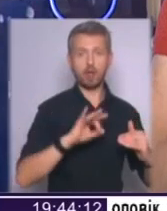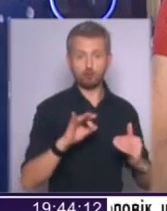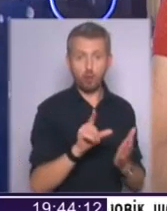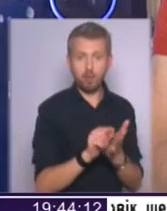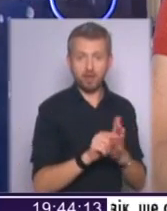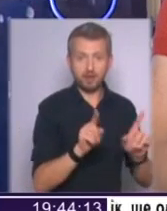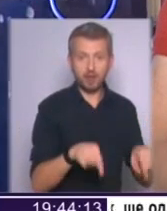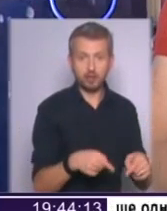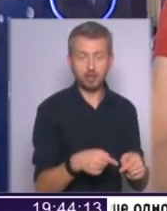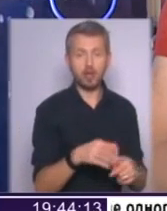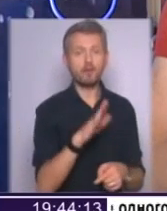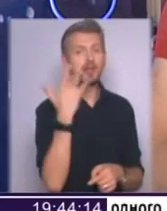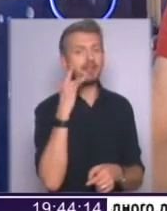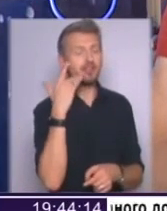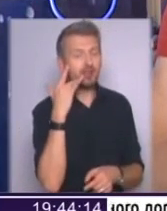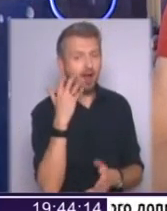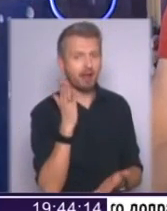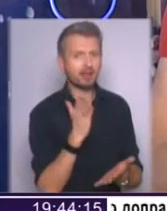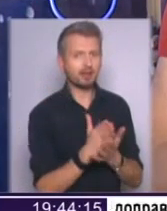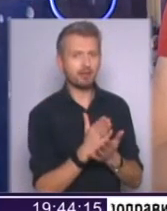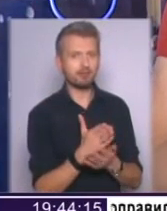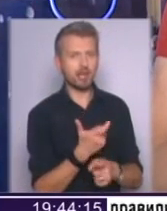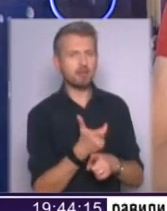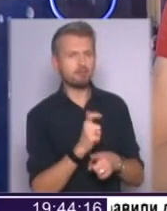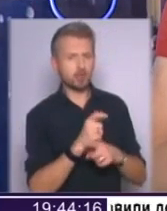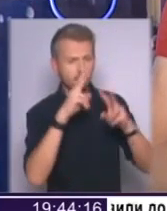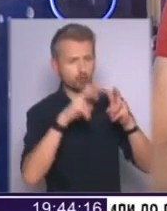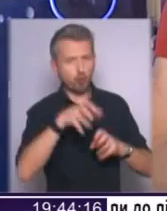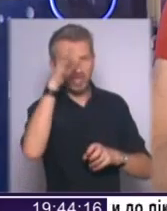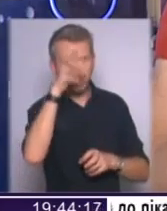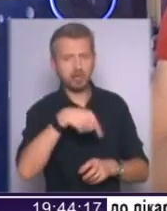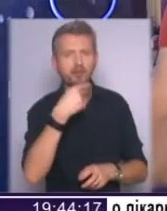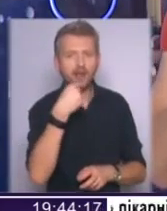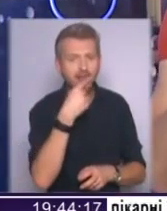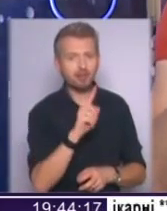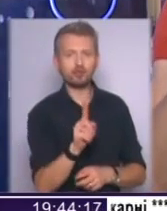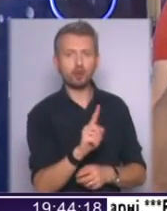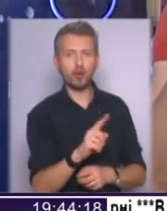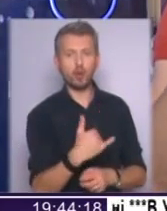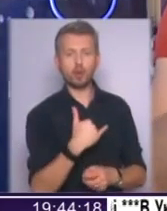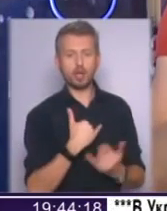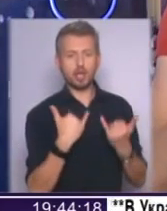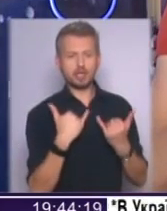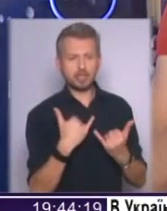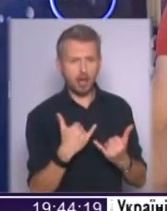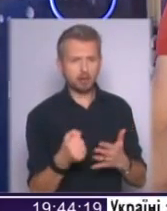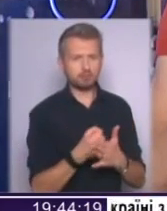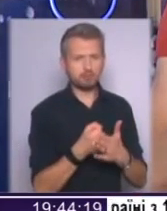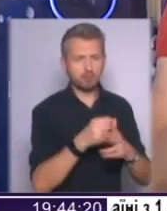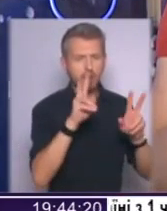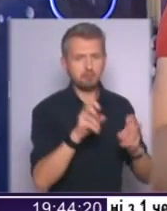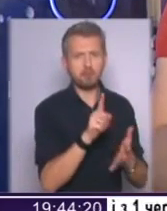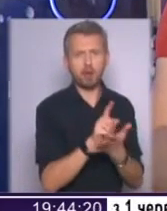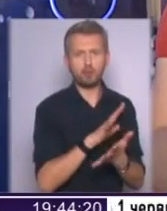нюансів. І в США вже, до речі, є більшість дослідників, все ж таки казали, що от у нас зараз дуже просувається тема, що мають бути